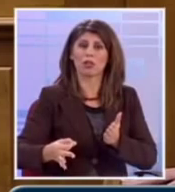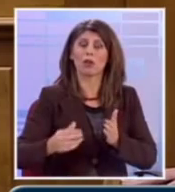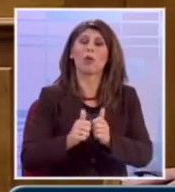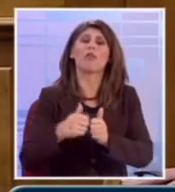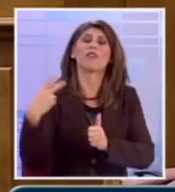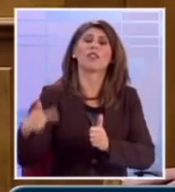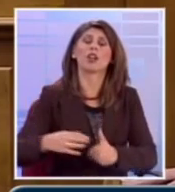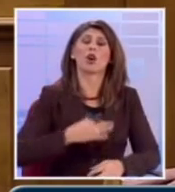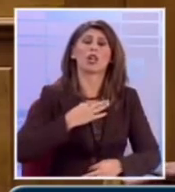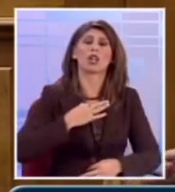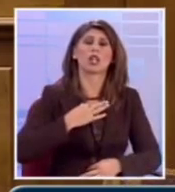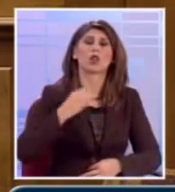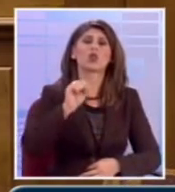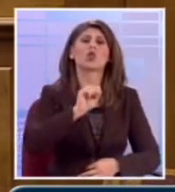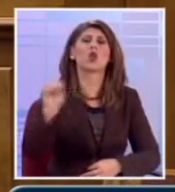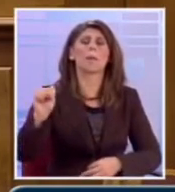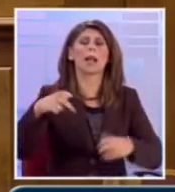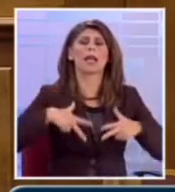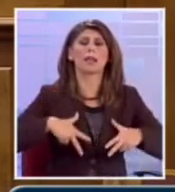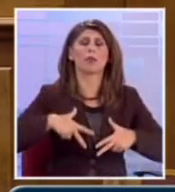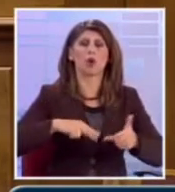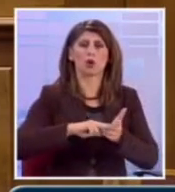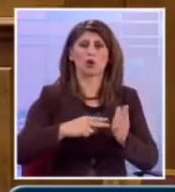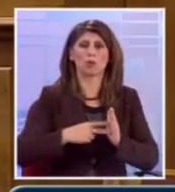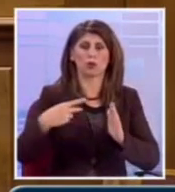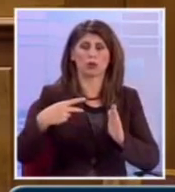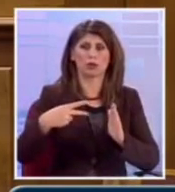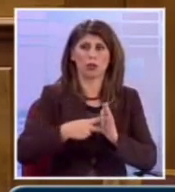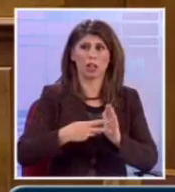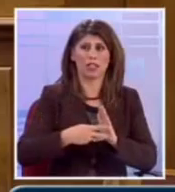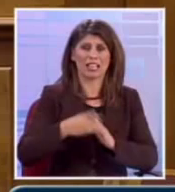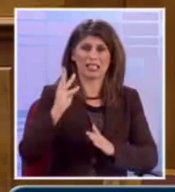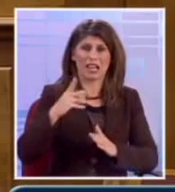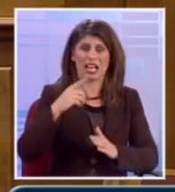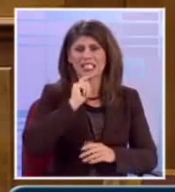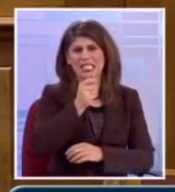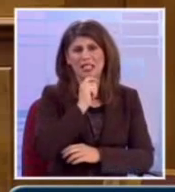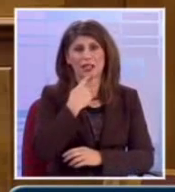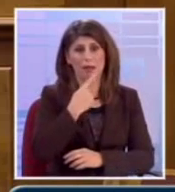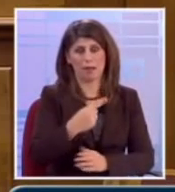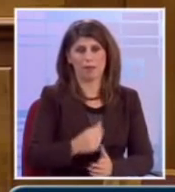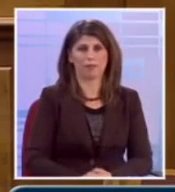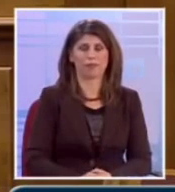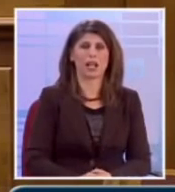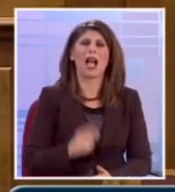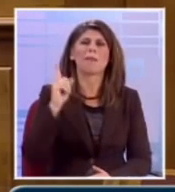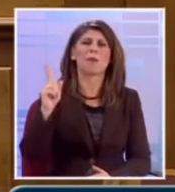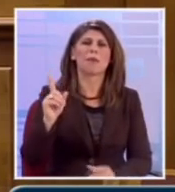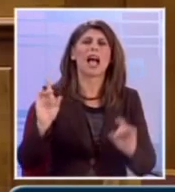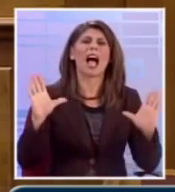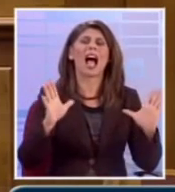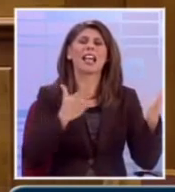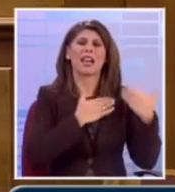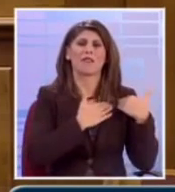σας κύριος Μπλε το 2013 σε μια συνέντευξη του είπε από μία ανεύθυνη πολιτική